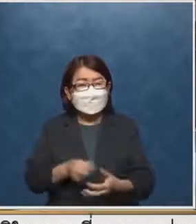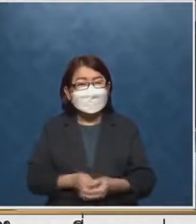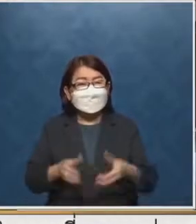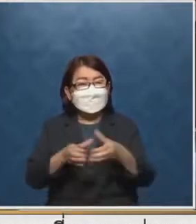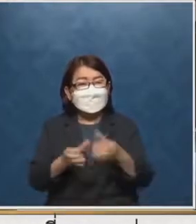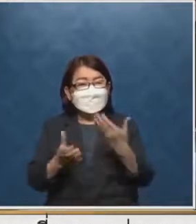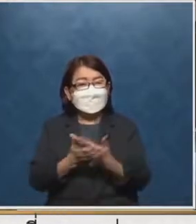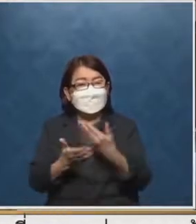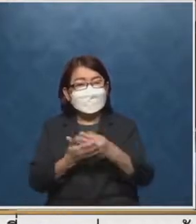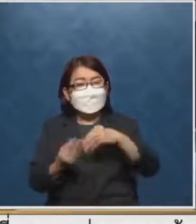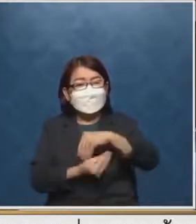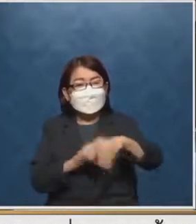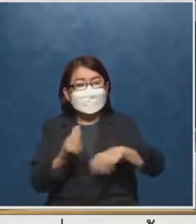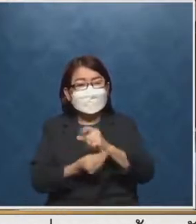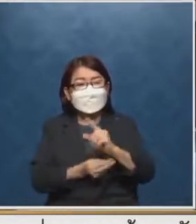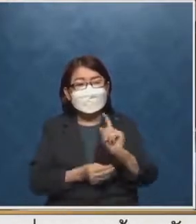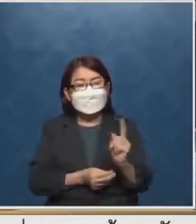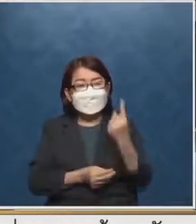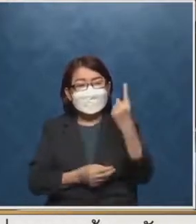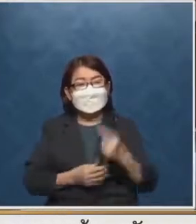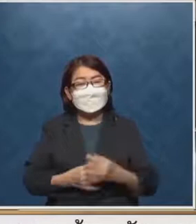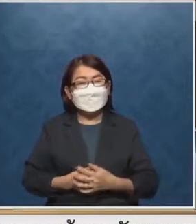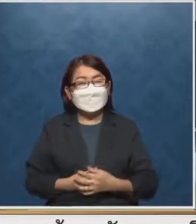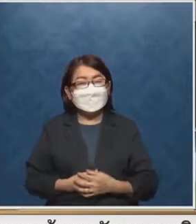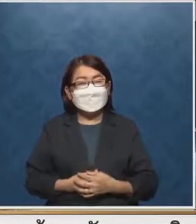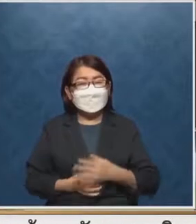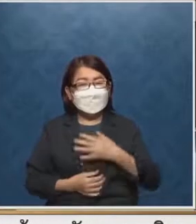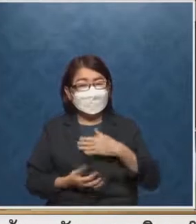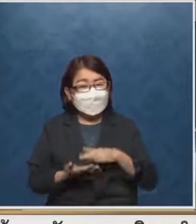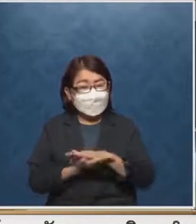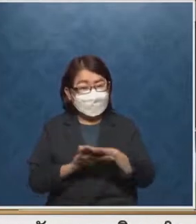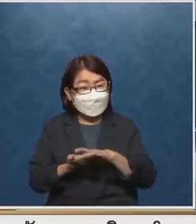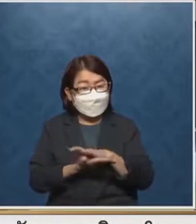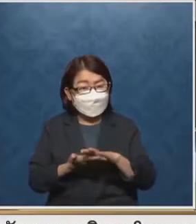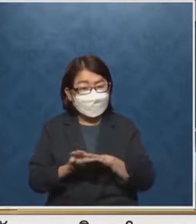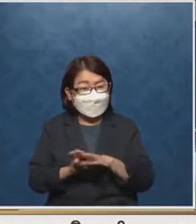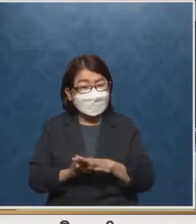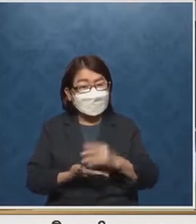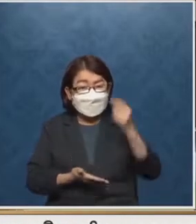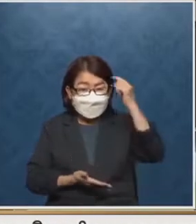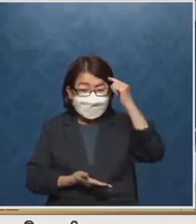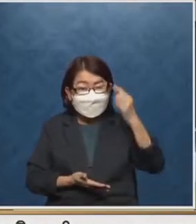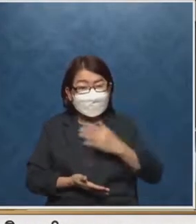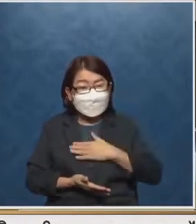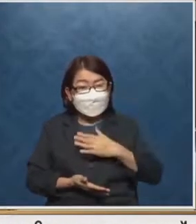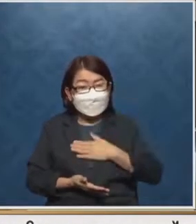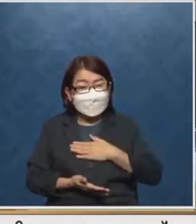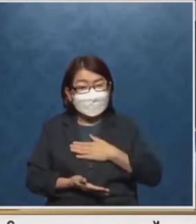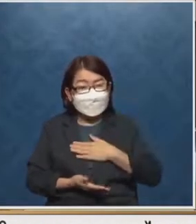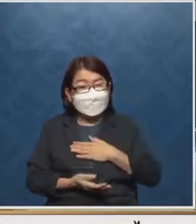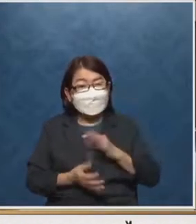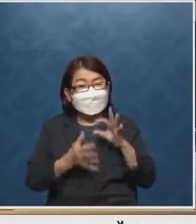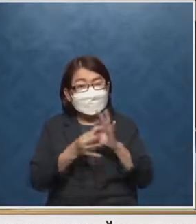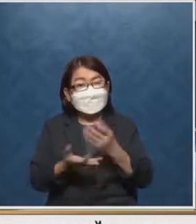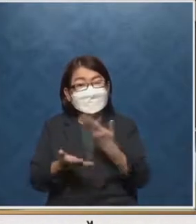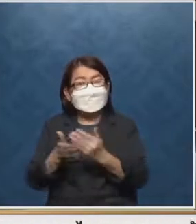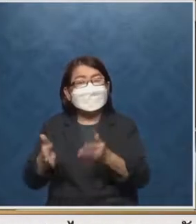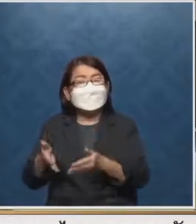กิจใหม่นะครับผมขออนุญาตแสดงความคิดเห็นเกี่ยวกับกองทุนพัฒนาสื่อสร้างสรร